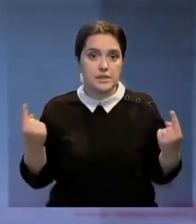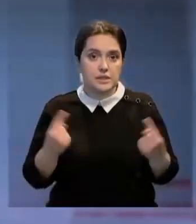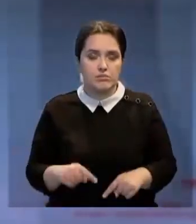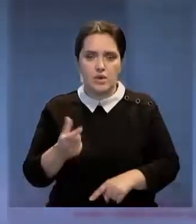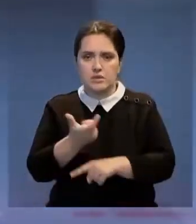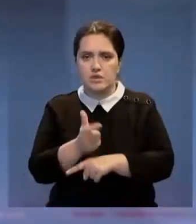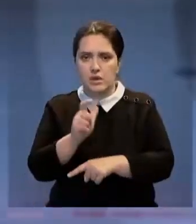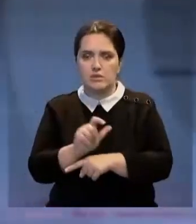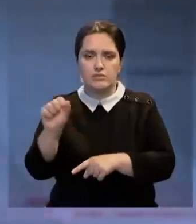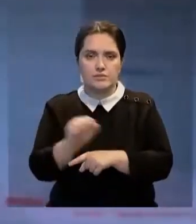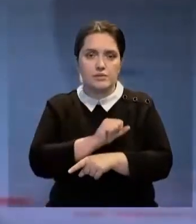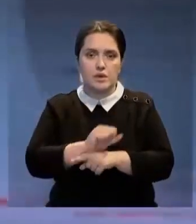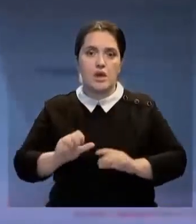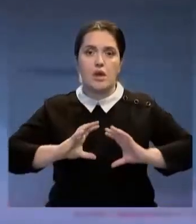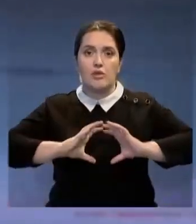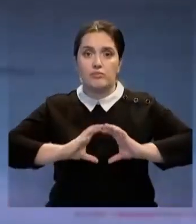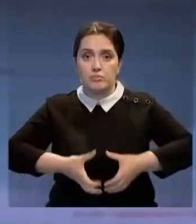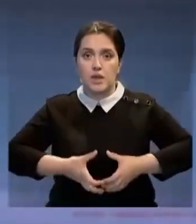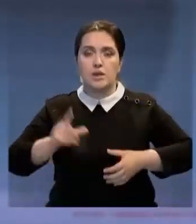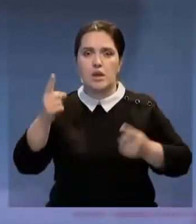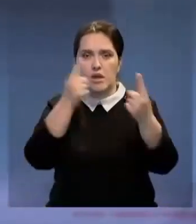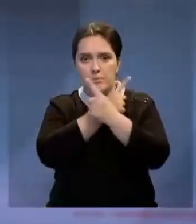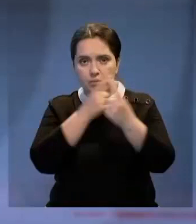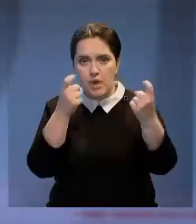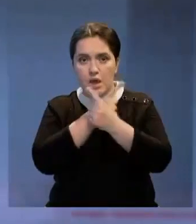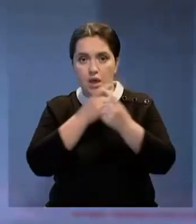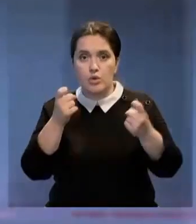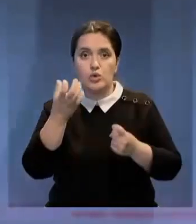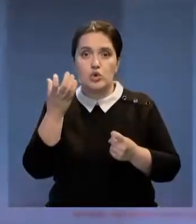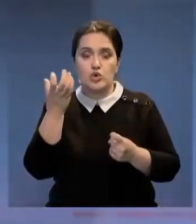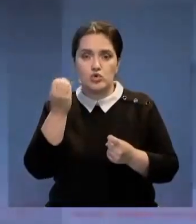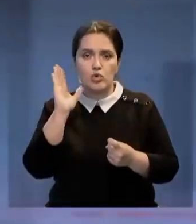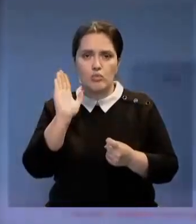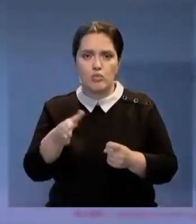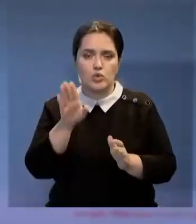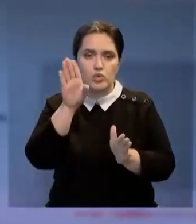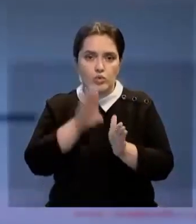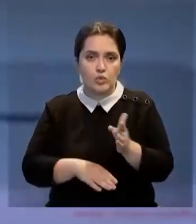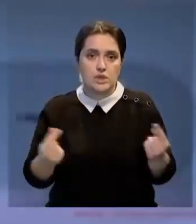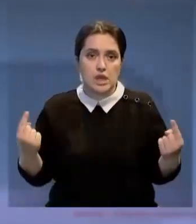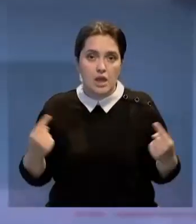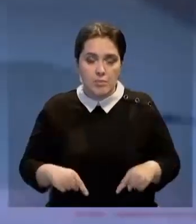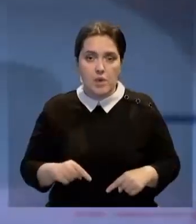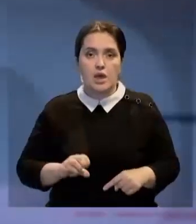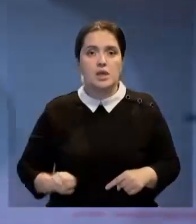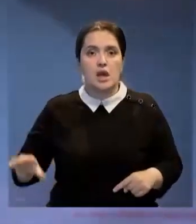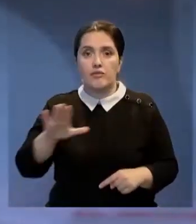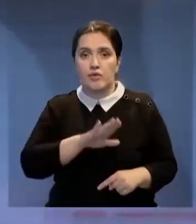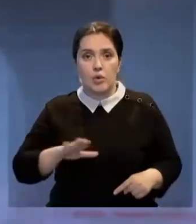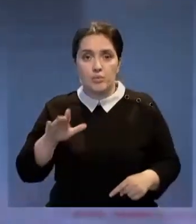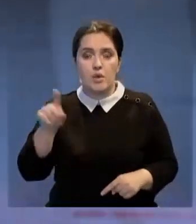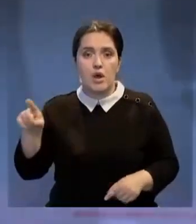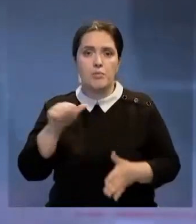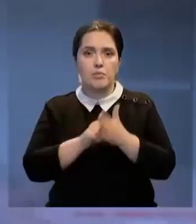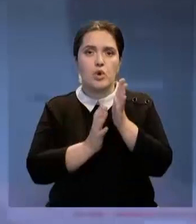Инфляция вновь бьет рекорды в мире. Эксперты прогнозируют, что показатели будут только расти. В Европе это обусловлено в